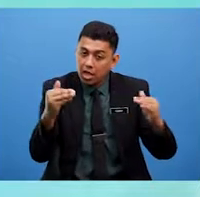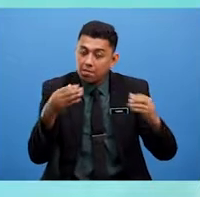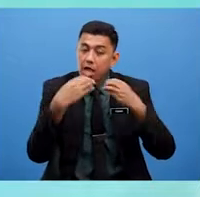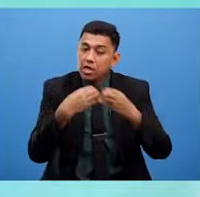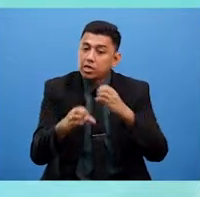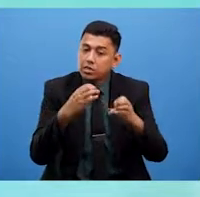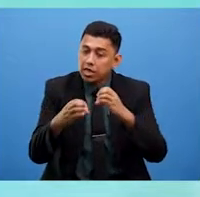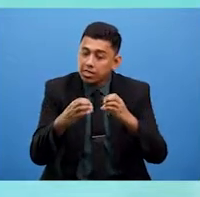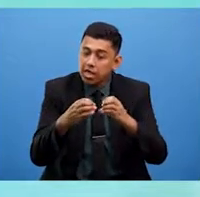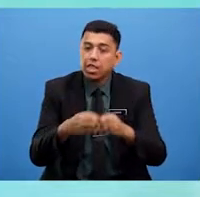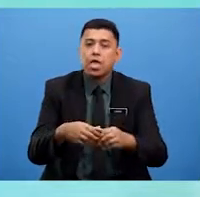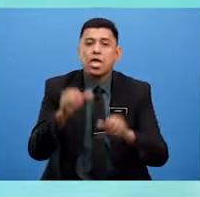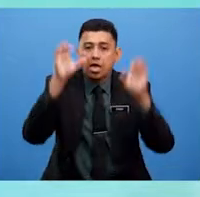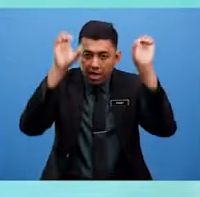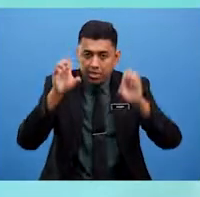atlet.